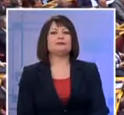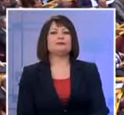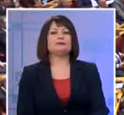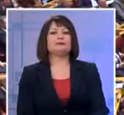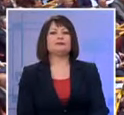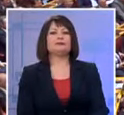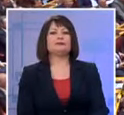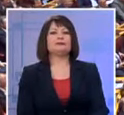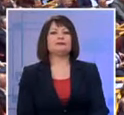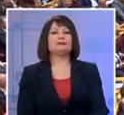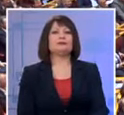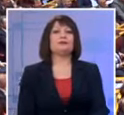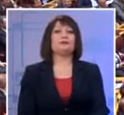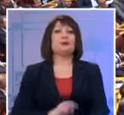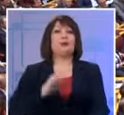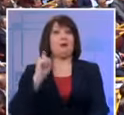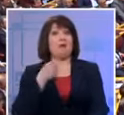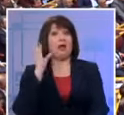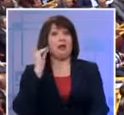Στο μάχη να έχουμε όλα, θα τα ακούσουμε.